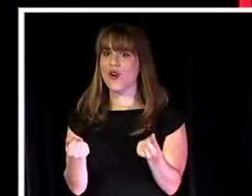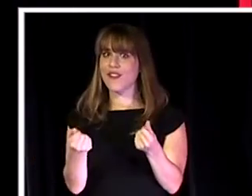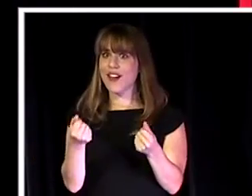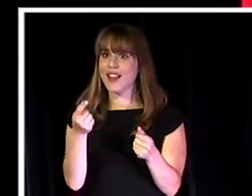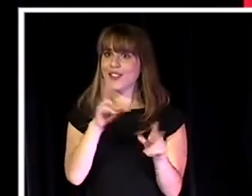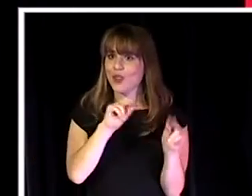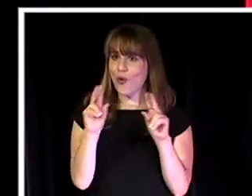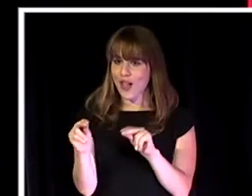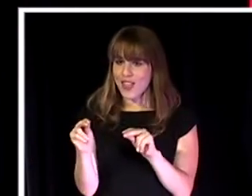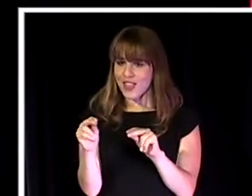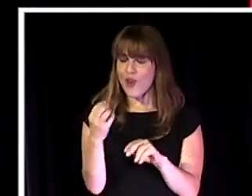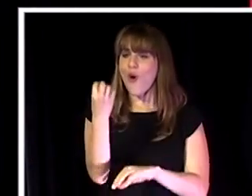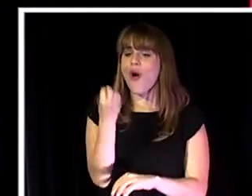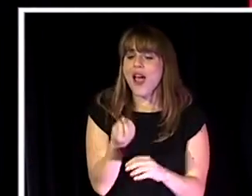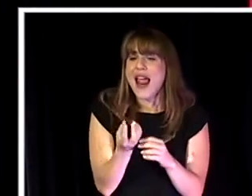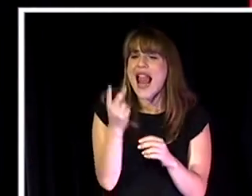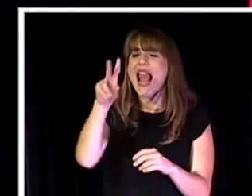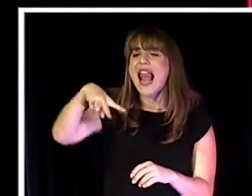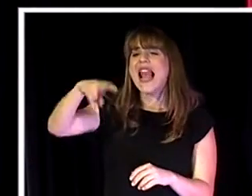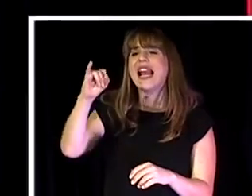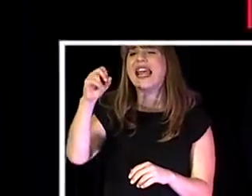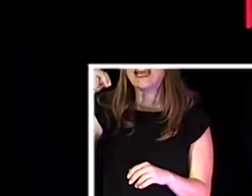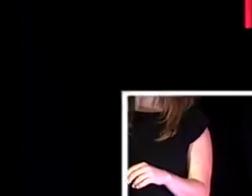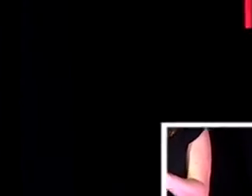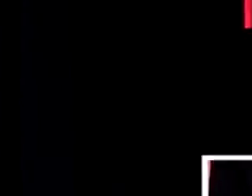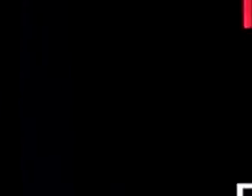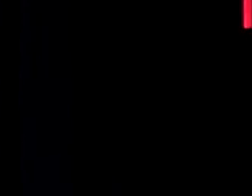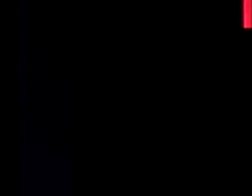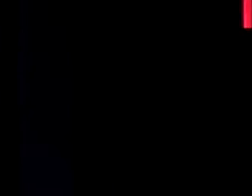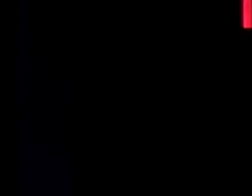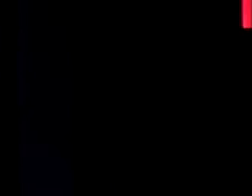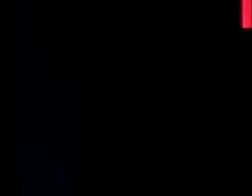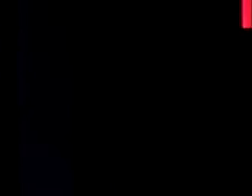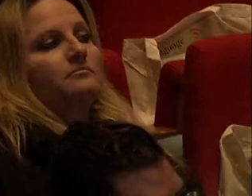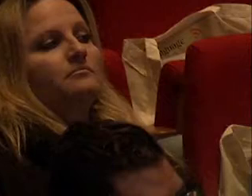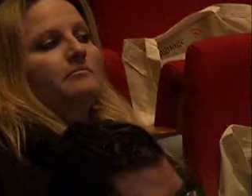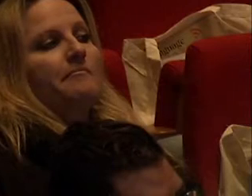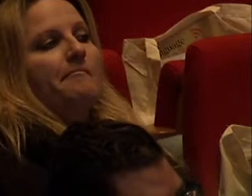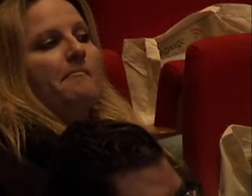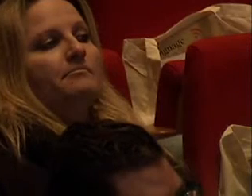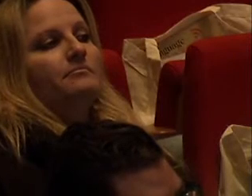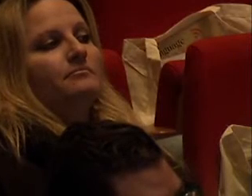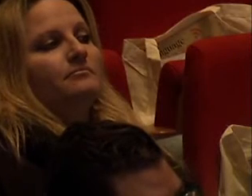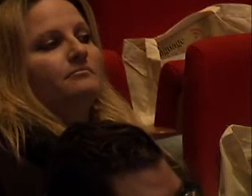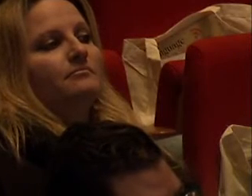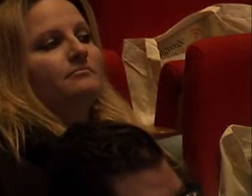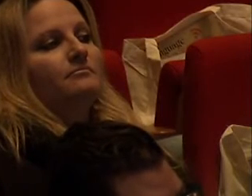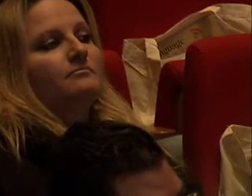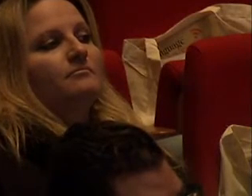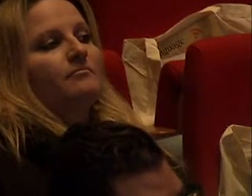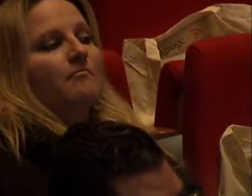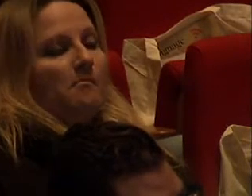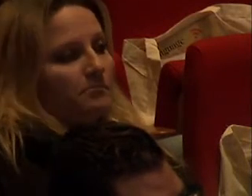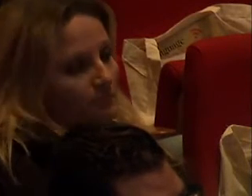άνθισε και το μικρό λινάρι. Το λινάρι είναι ένα μικρό λουλούδι που βγάζει κάτι μπλε μπλε μπλε ανθάκια ίσα